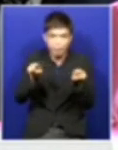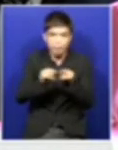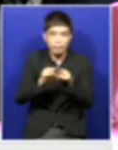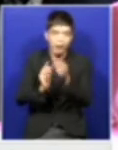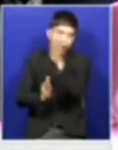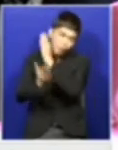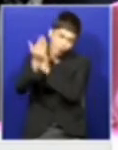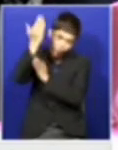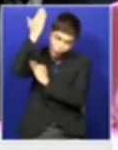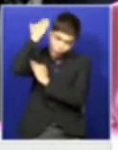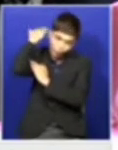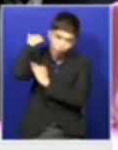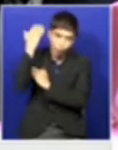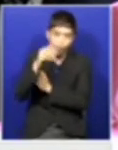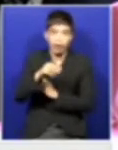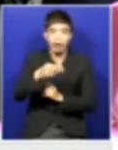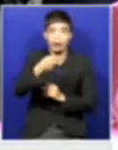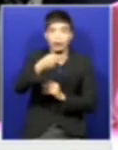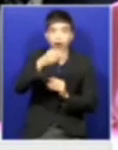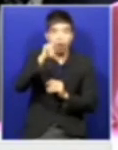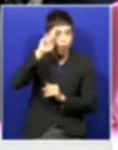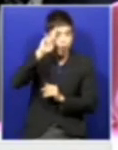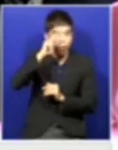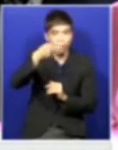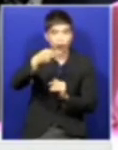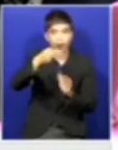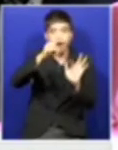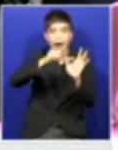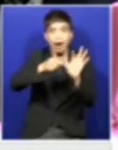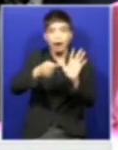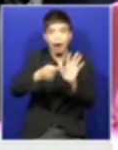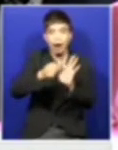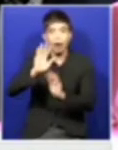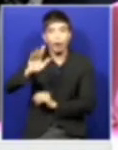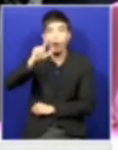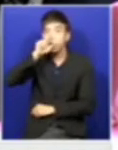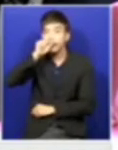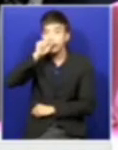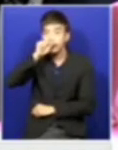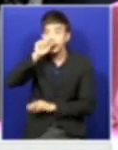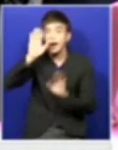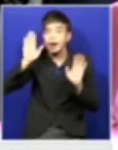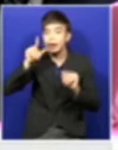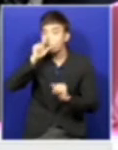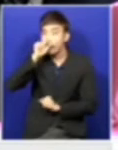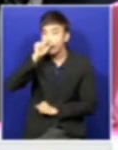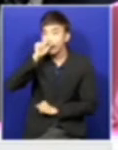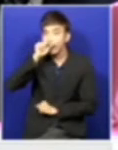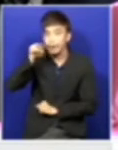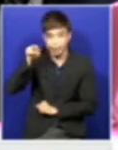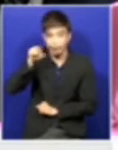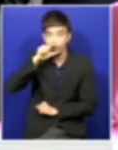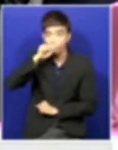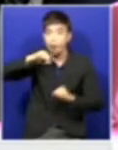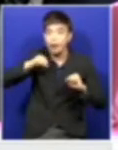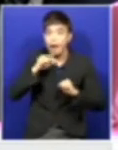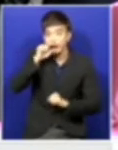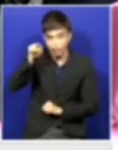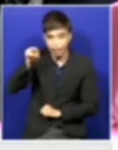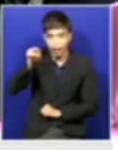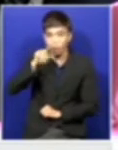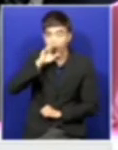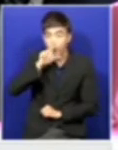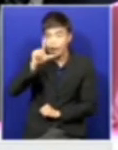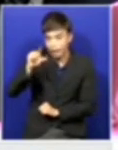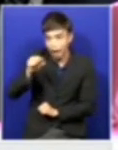ก่ถ้าบ้านหมู่บ้านไหนไก่เป็นห่าถ้าประชาชนรู้จักฝังและเผาเนี่ยห่าก็จะไปไม่ไปอีกบ้